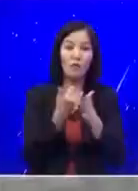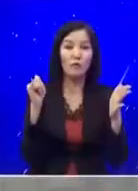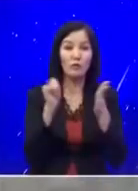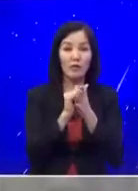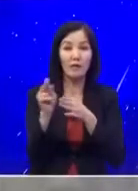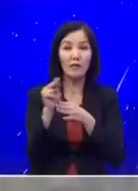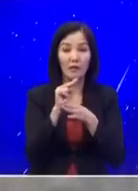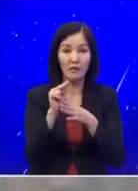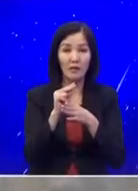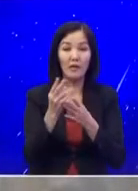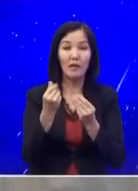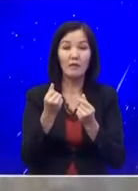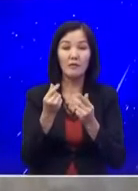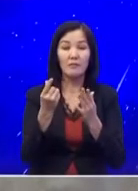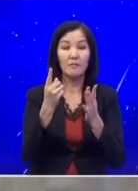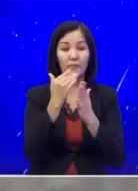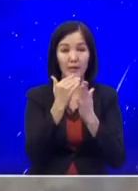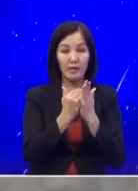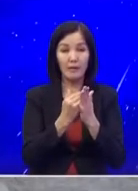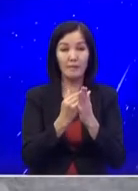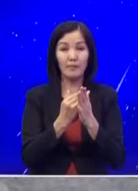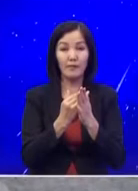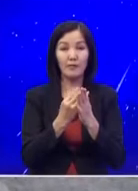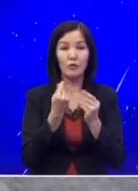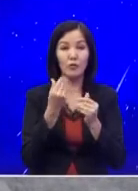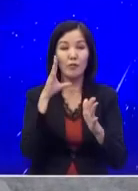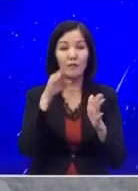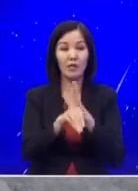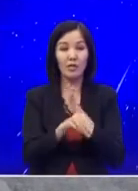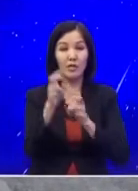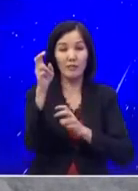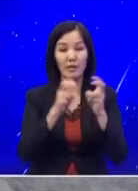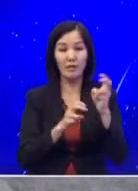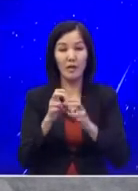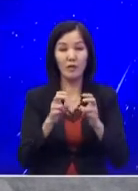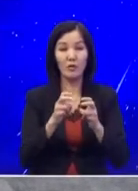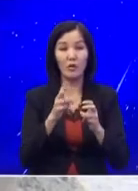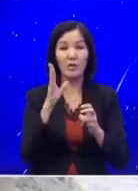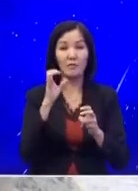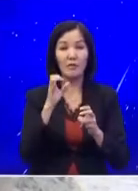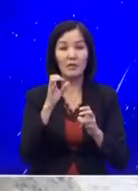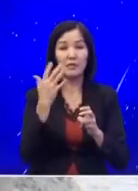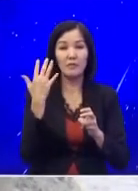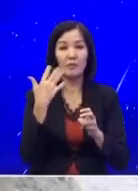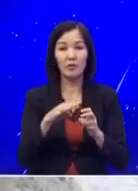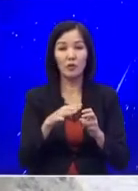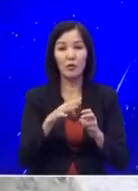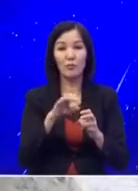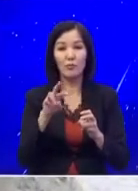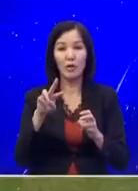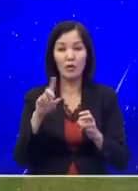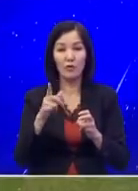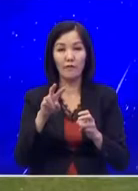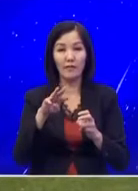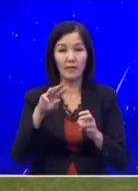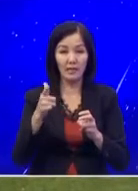проектами инвестиционной программы. В текущем году сумма вложений по предприятию составляет порядка 54,5 миллионов тенге. Мы,